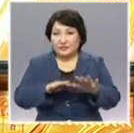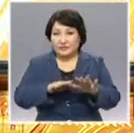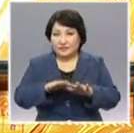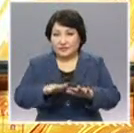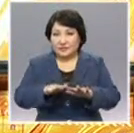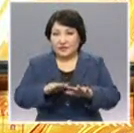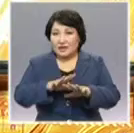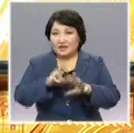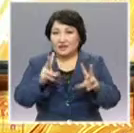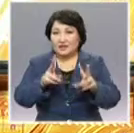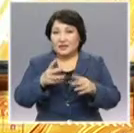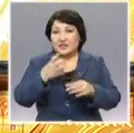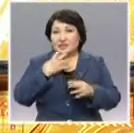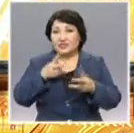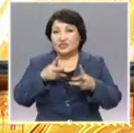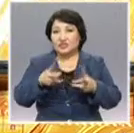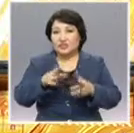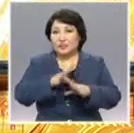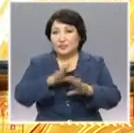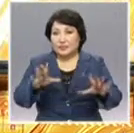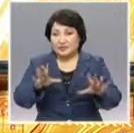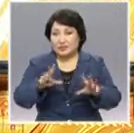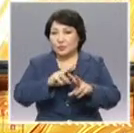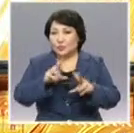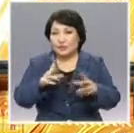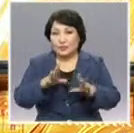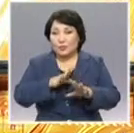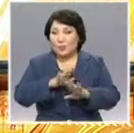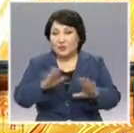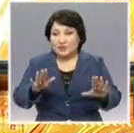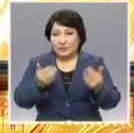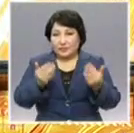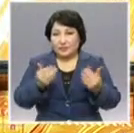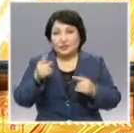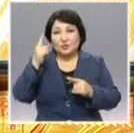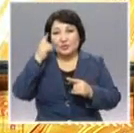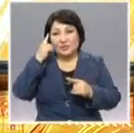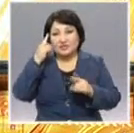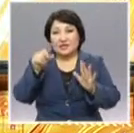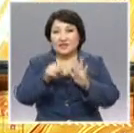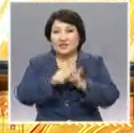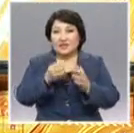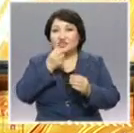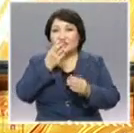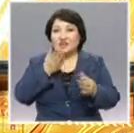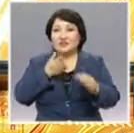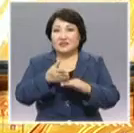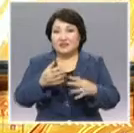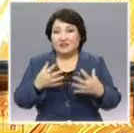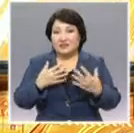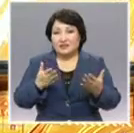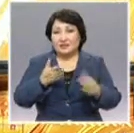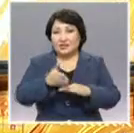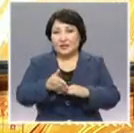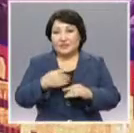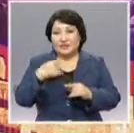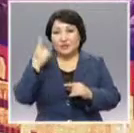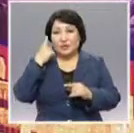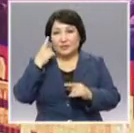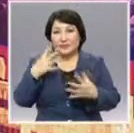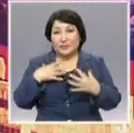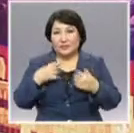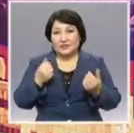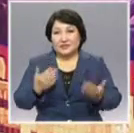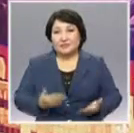бағана жылу бермей қалған үйлерде бізде болған емес. Биыл да ойлаймыз, солай жақсы, мына қыстан жақсы шығамыз деп ойлаймыз. Аман есен шығамыз деп отырсың. Жалпы жол